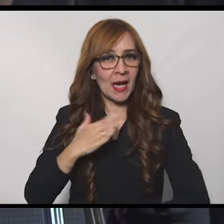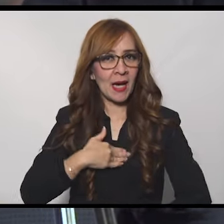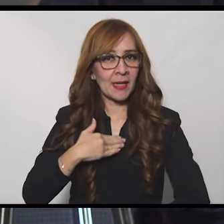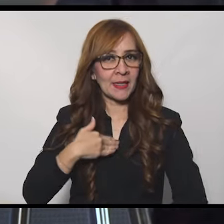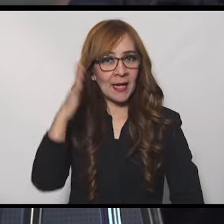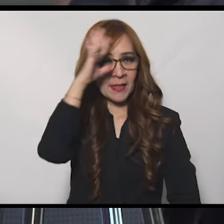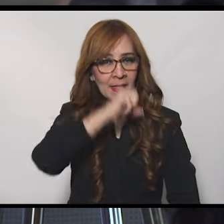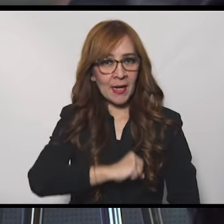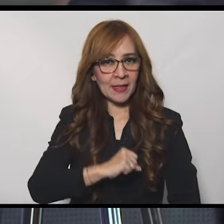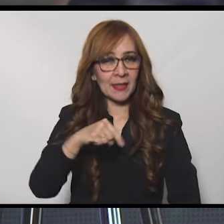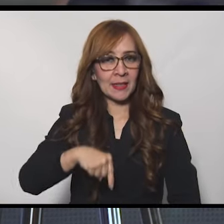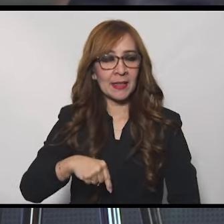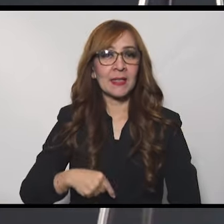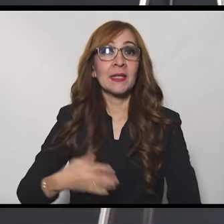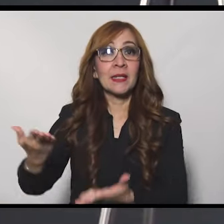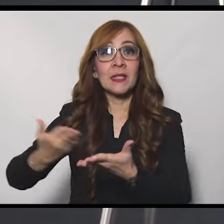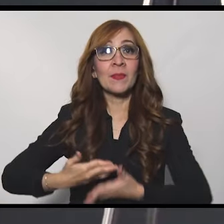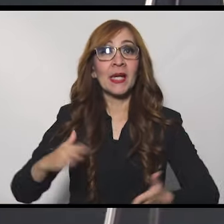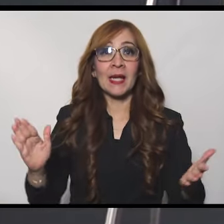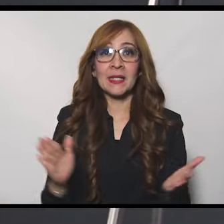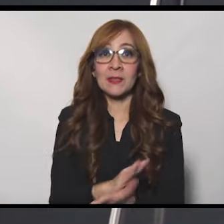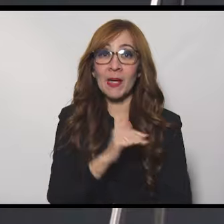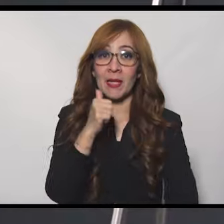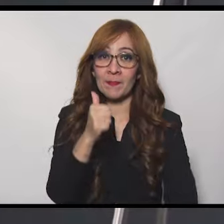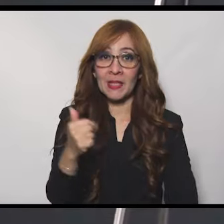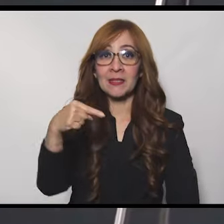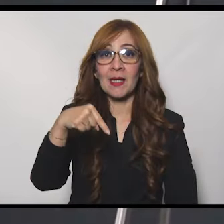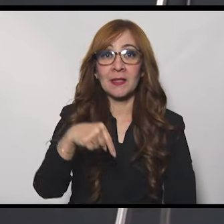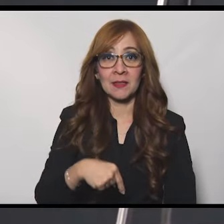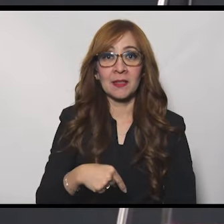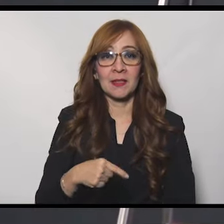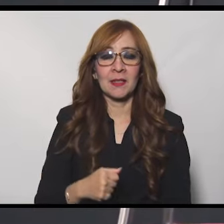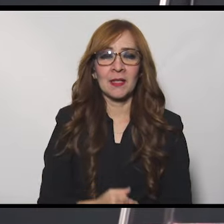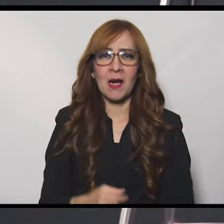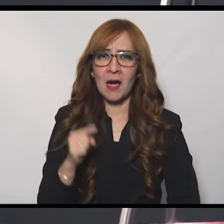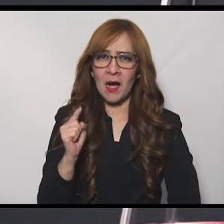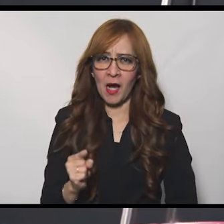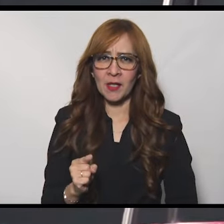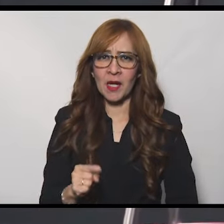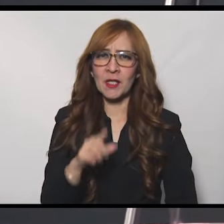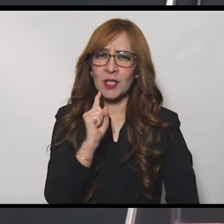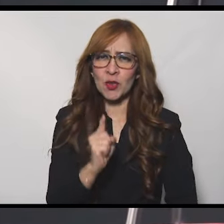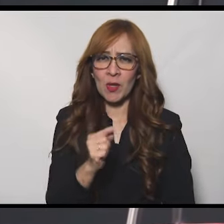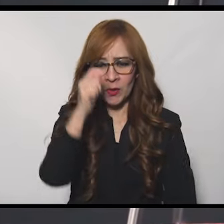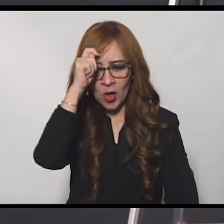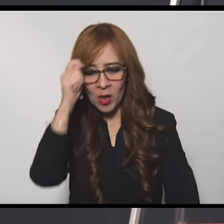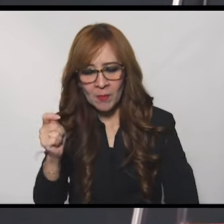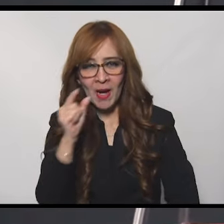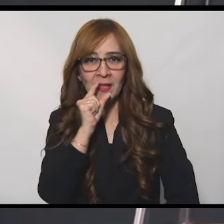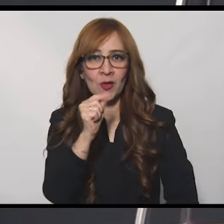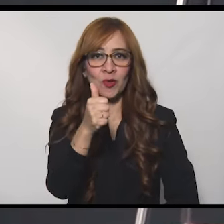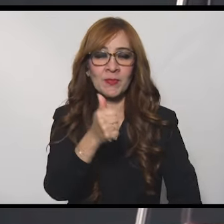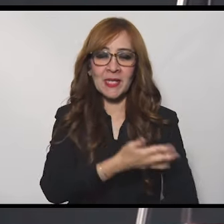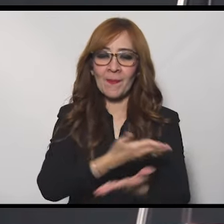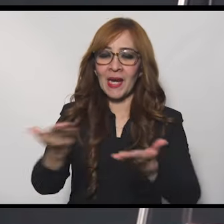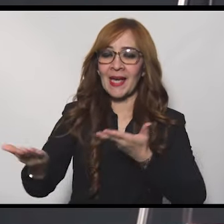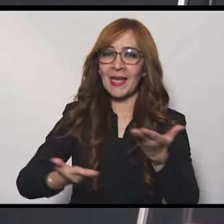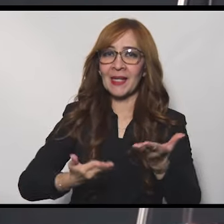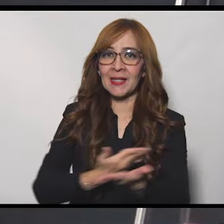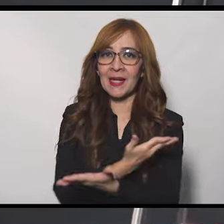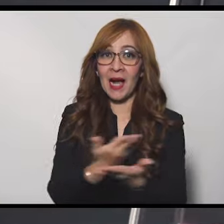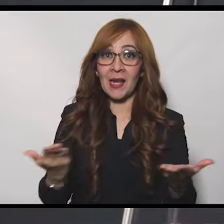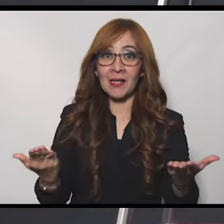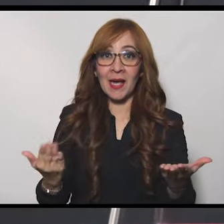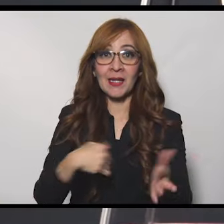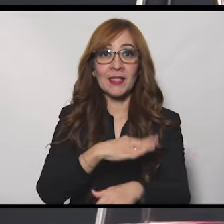diberikan kesempatan bisa berdiri di tempat ini yang merupakan sebuah privilege bagi saya untuk bisa melayani saudara semuanya.